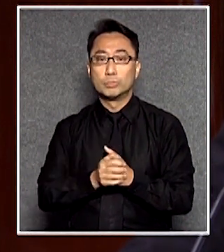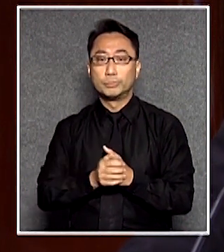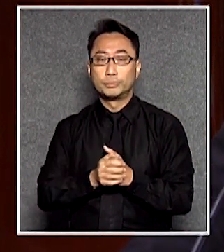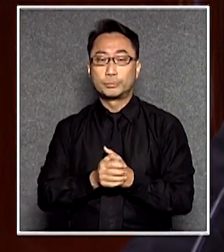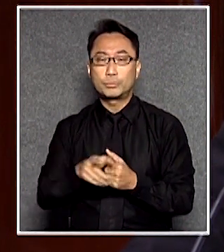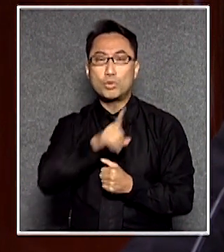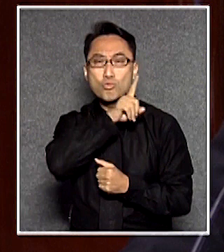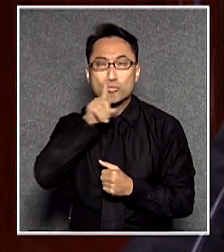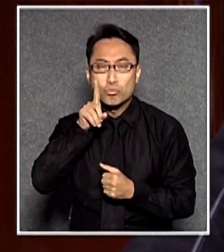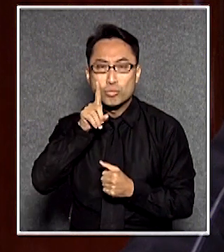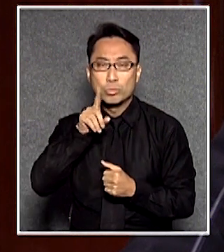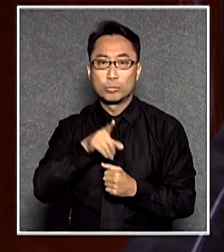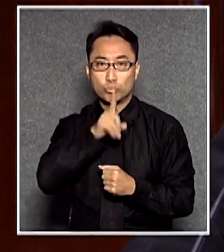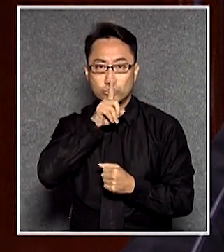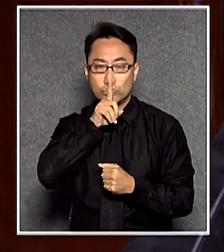保持肅靜。